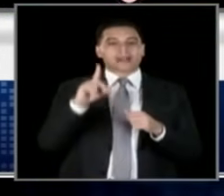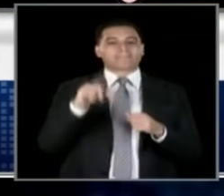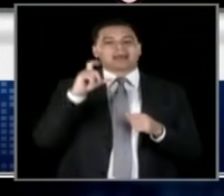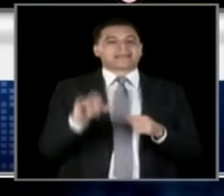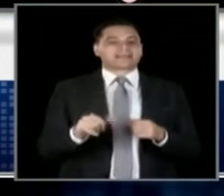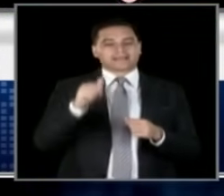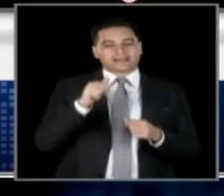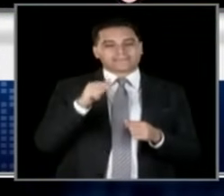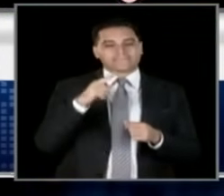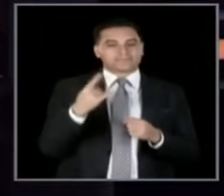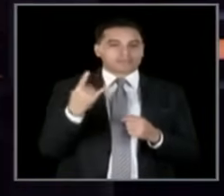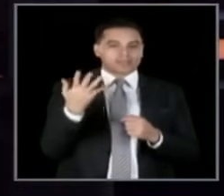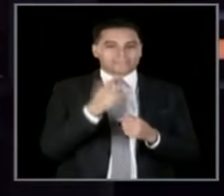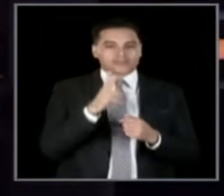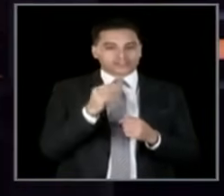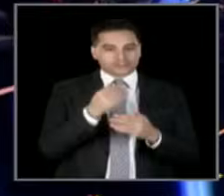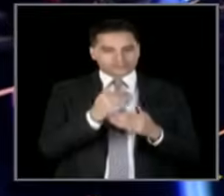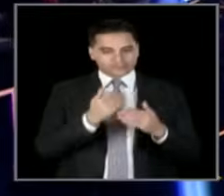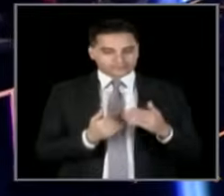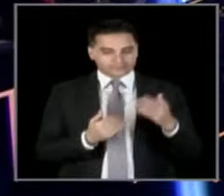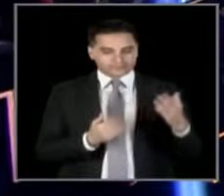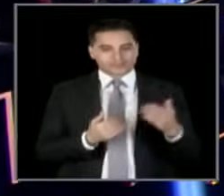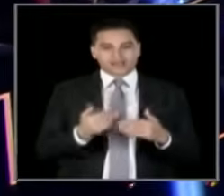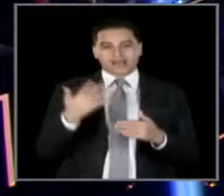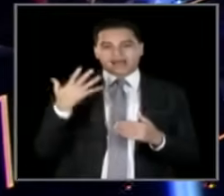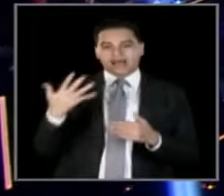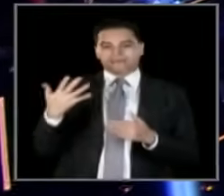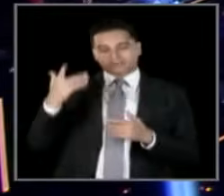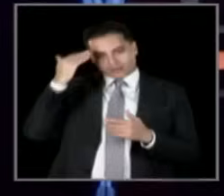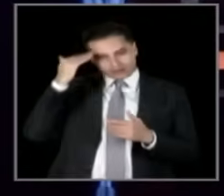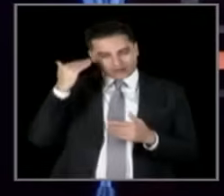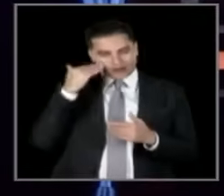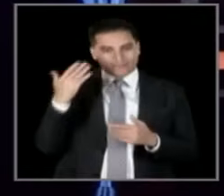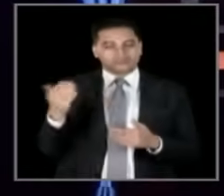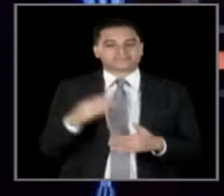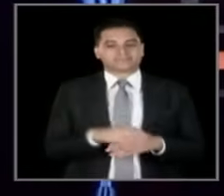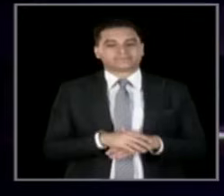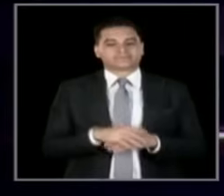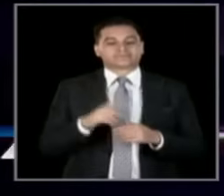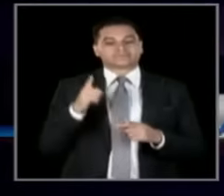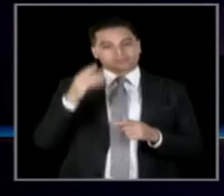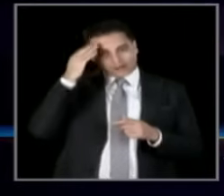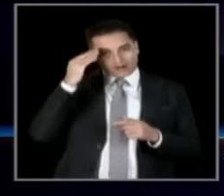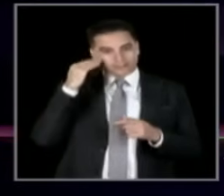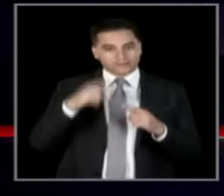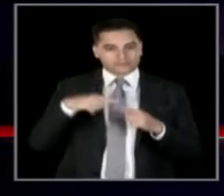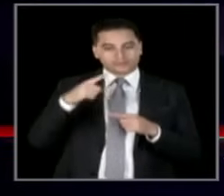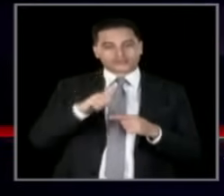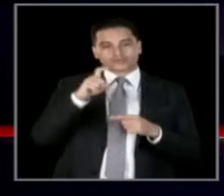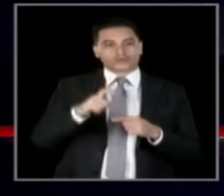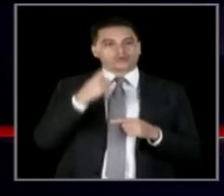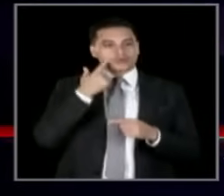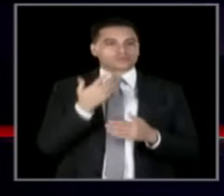اتغيرت 20 الرفعي 5 راهبات الأرمن راهبات الأرمن